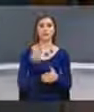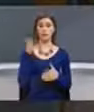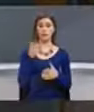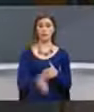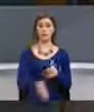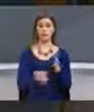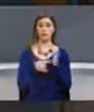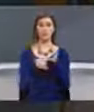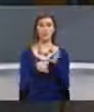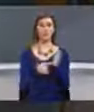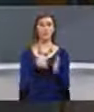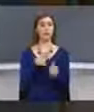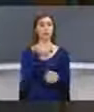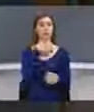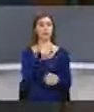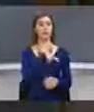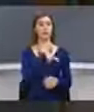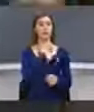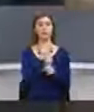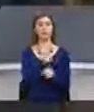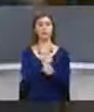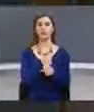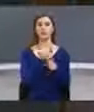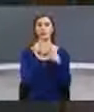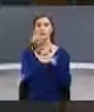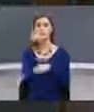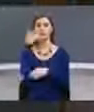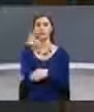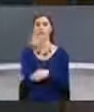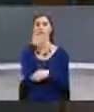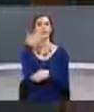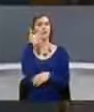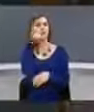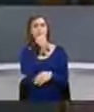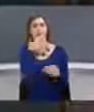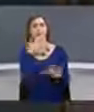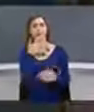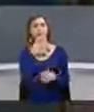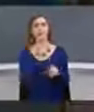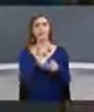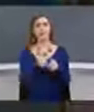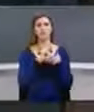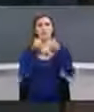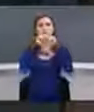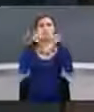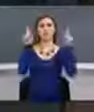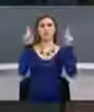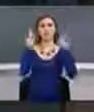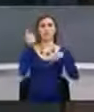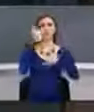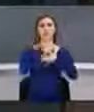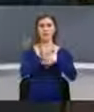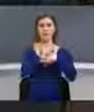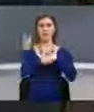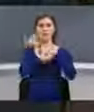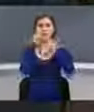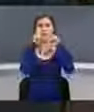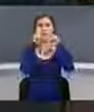tash të këto kompetencat e agjencisë. Agjencia qenë ka si pas këti ligji një institucion kryesor që meret